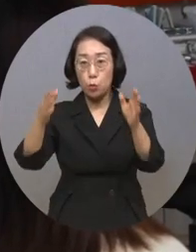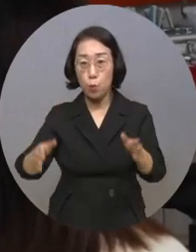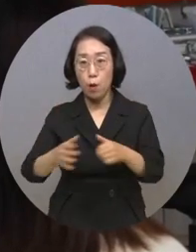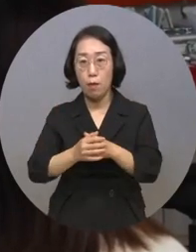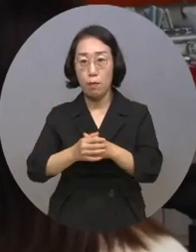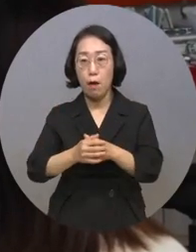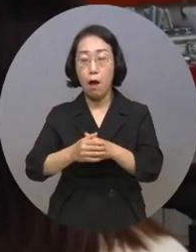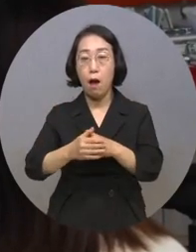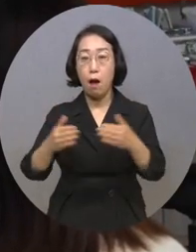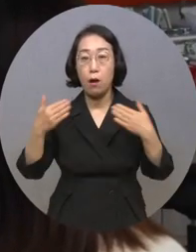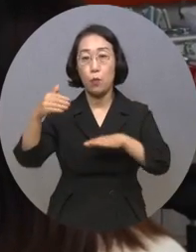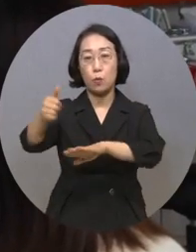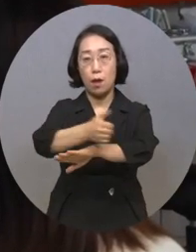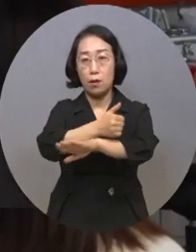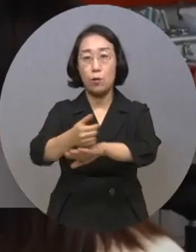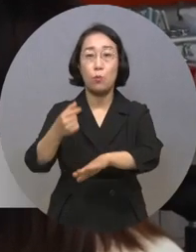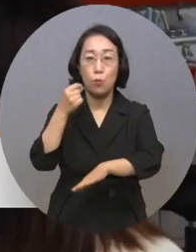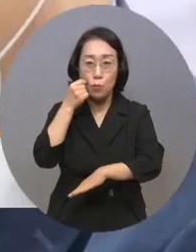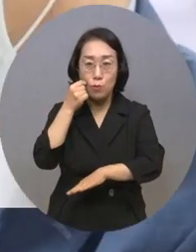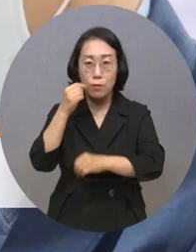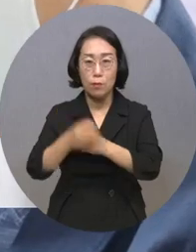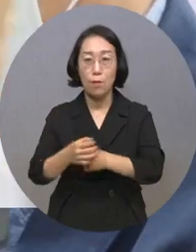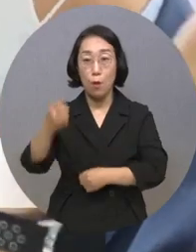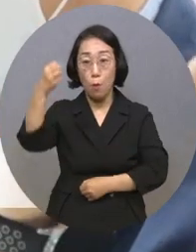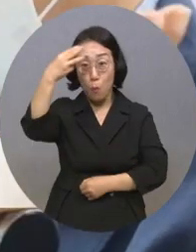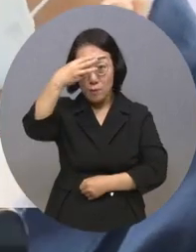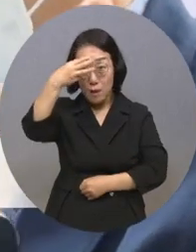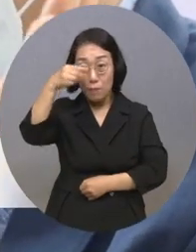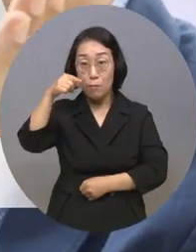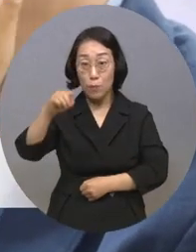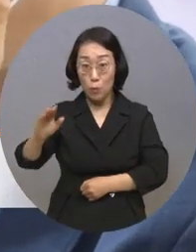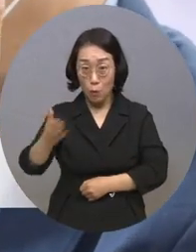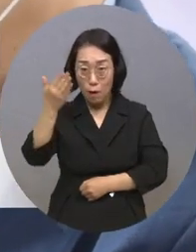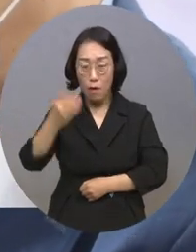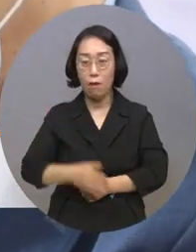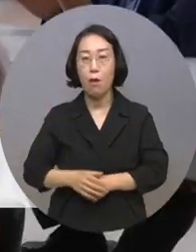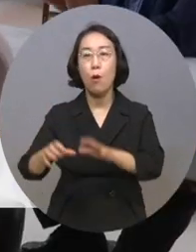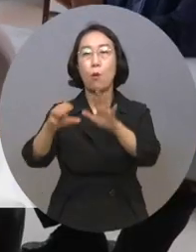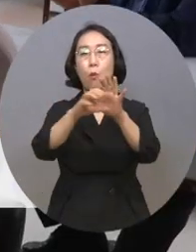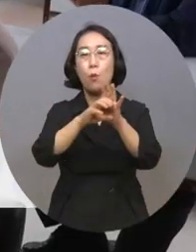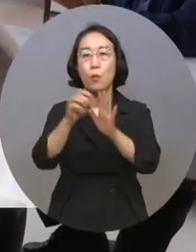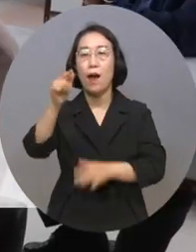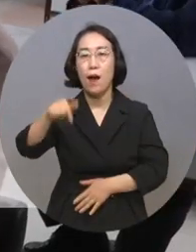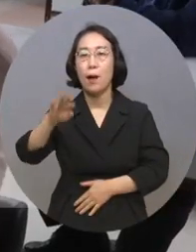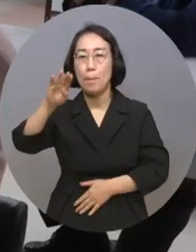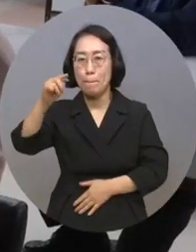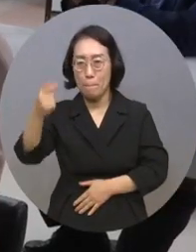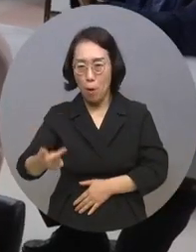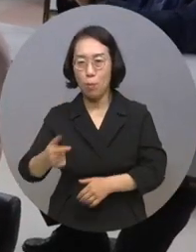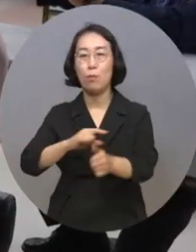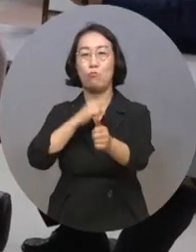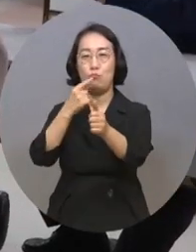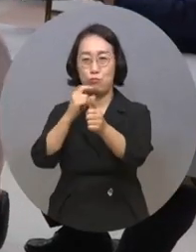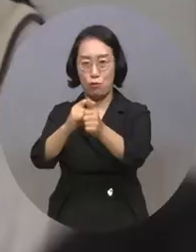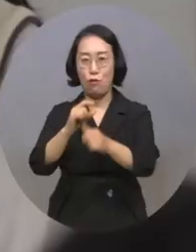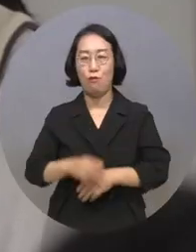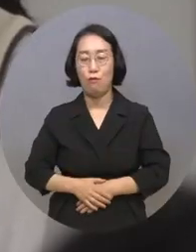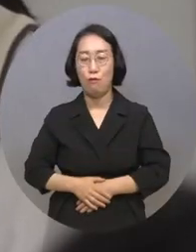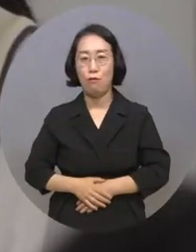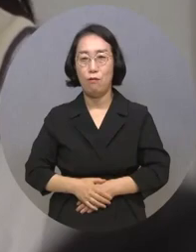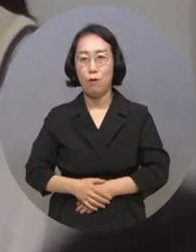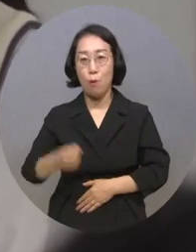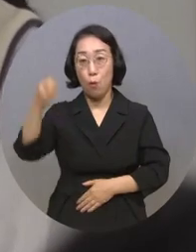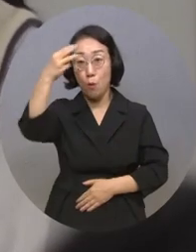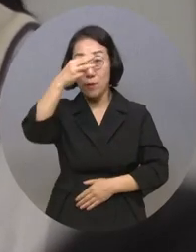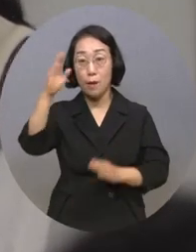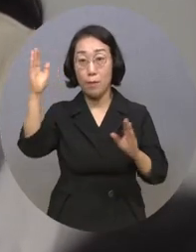했던 고3 학생들에겐 코로나 학번이라는 신조어가 따라붙습니다. 일산고등학교 3학년에 재학